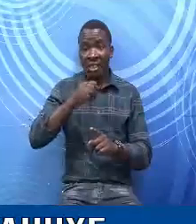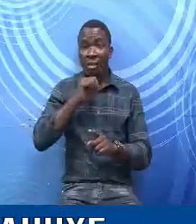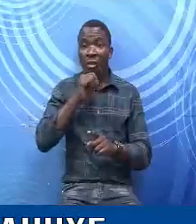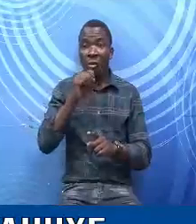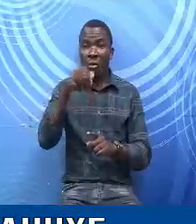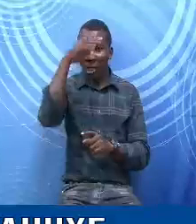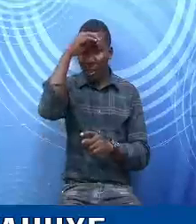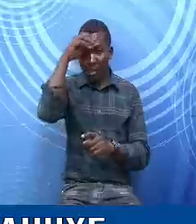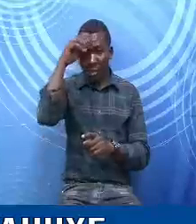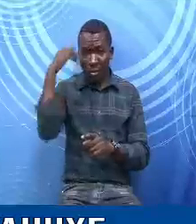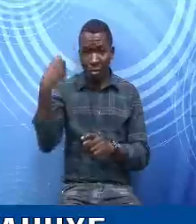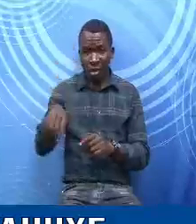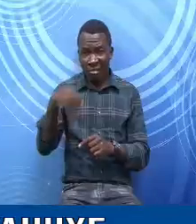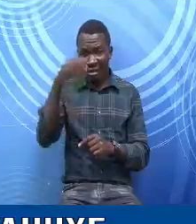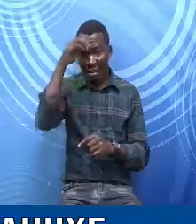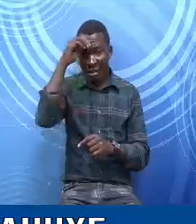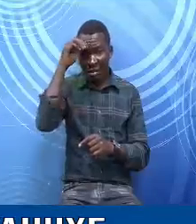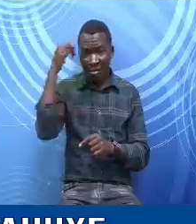atagombeje kurushya